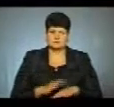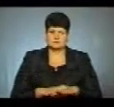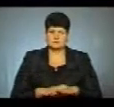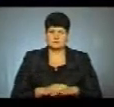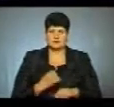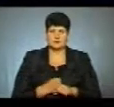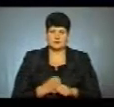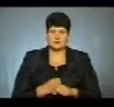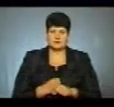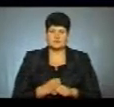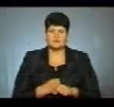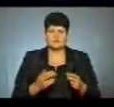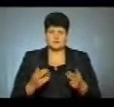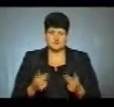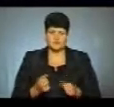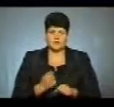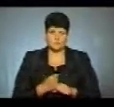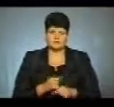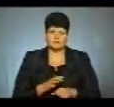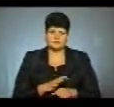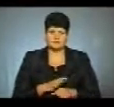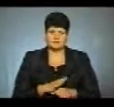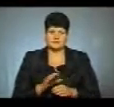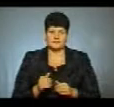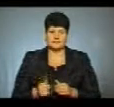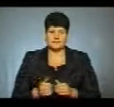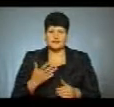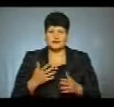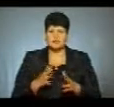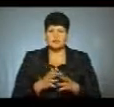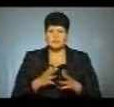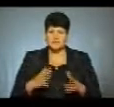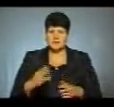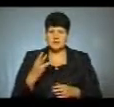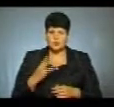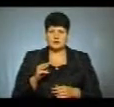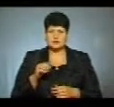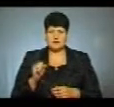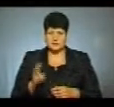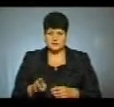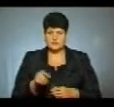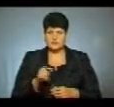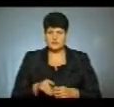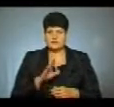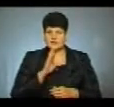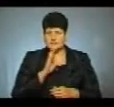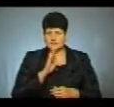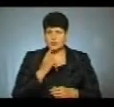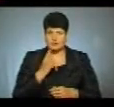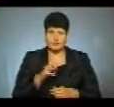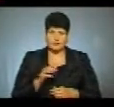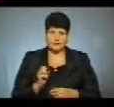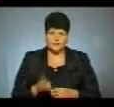на роботі, в побуті? Все гаразд. Якщо більше трьох так, наприклад, тут в дівчинки одне